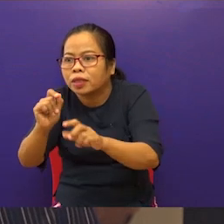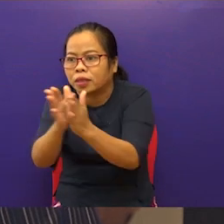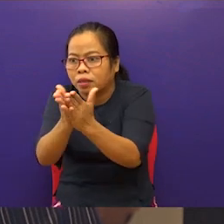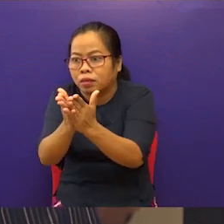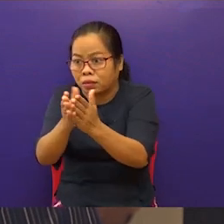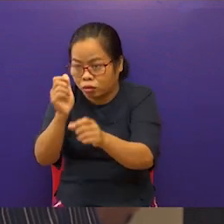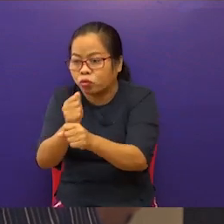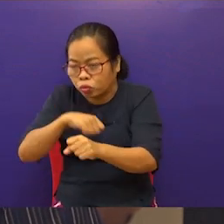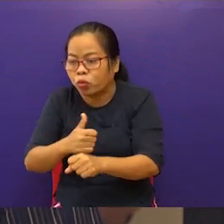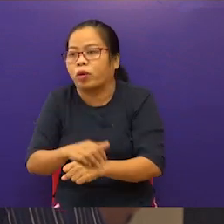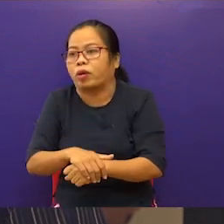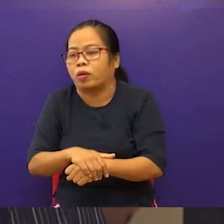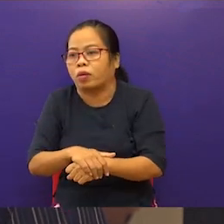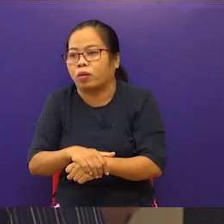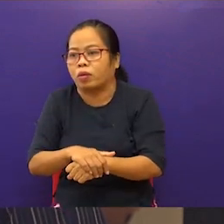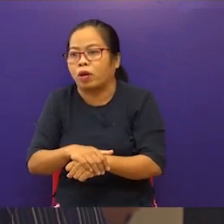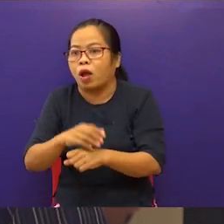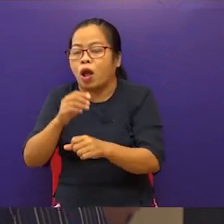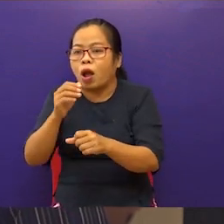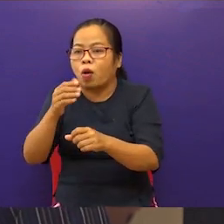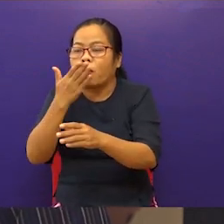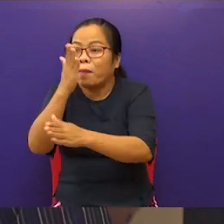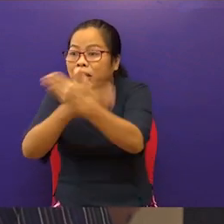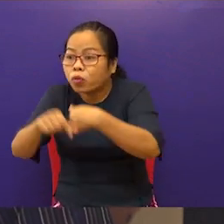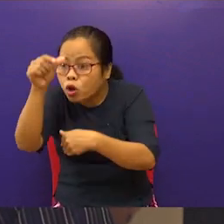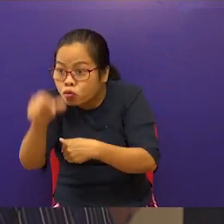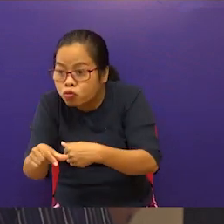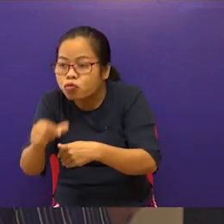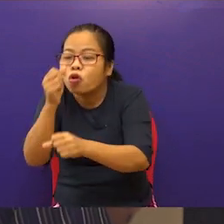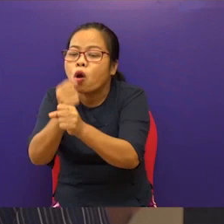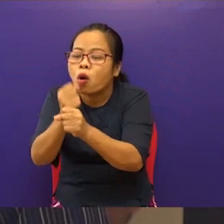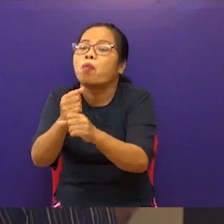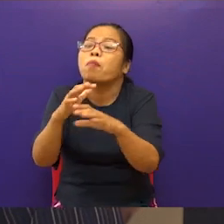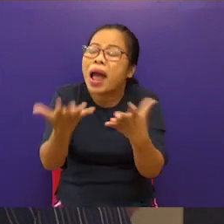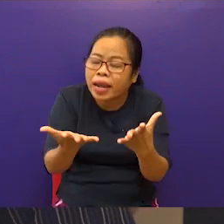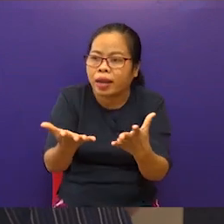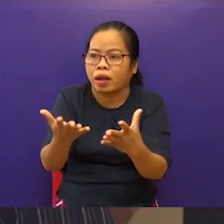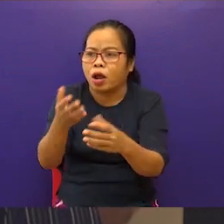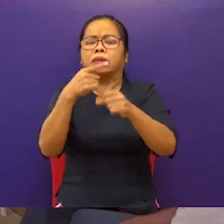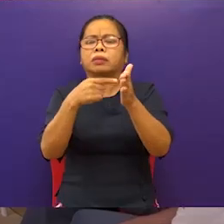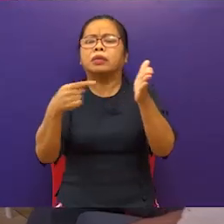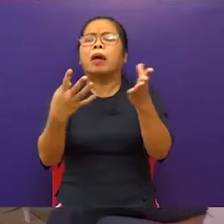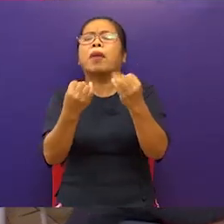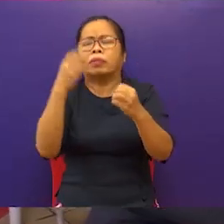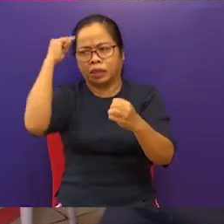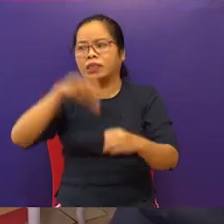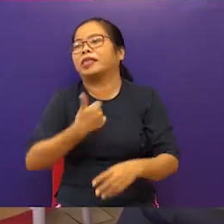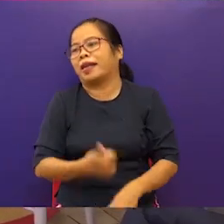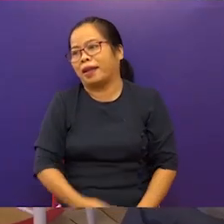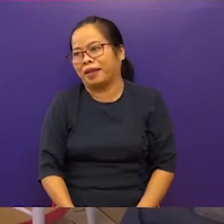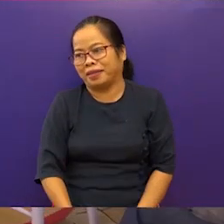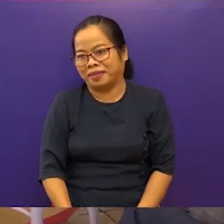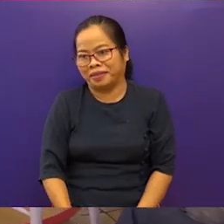တို့ခွင့်ရေးဟိုရနိုင်လားမလားပေါ့နောက်ရှေ့မှာအဲ့လိုစီစဉ်နေရှိလားကျွန်တော်သိချင်ပါတယ ်ဟုတ်ကဲ့နောက်ဘယ်သူဆွေးနွေးဖို့ရှိတ